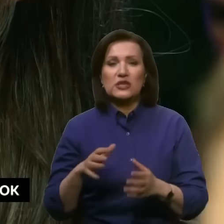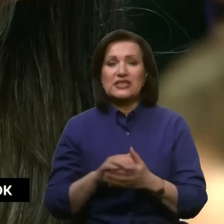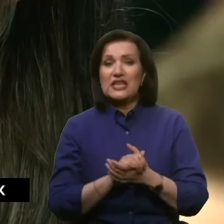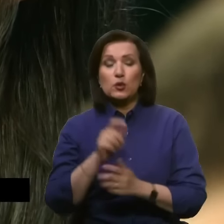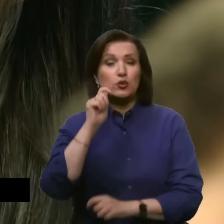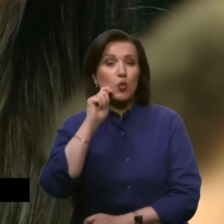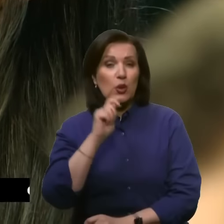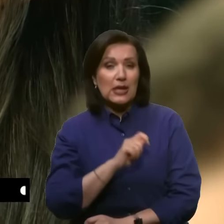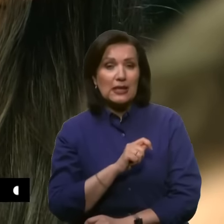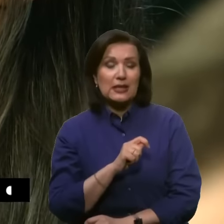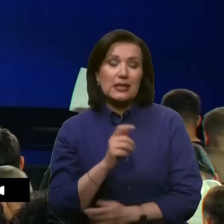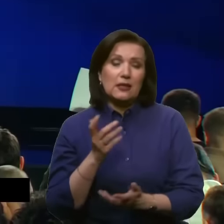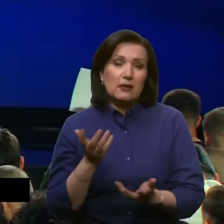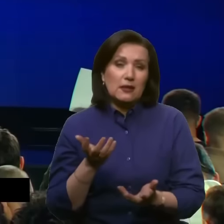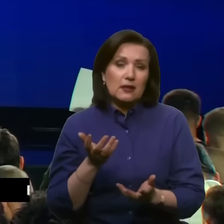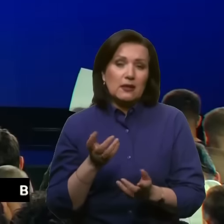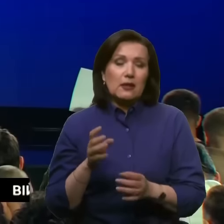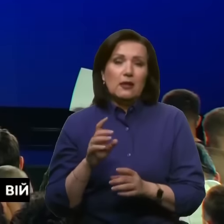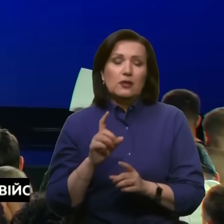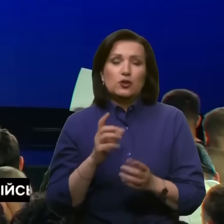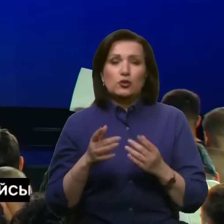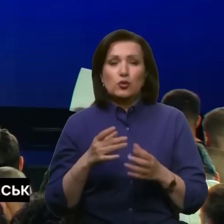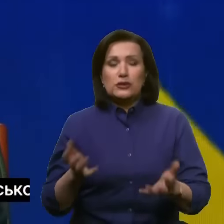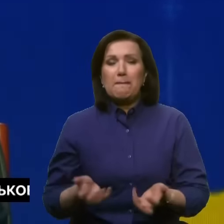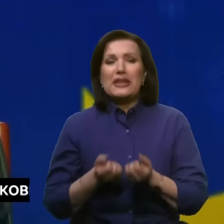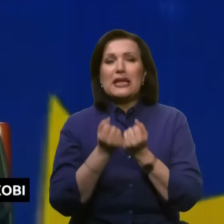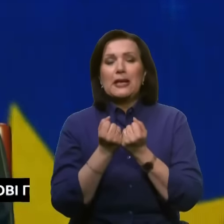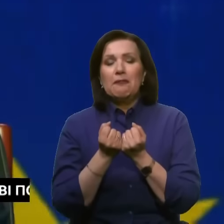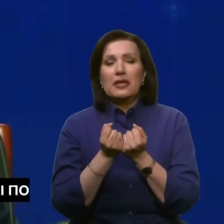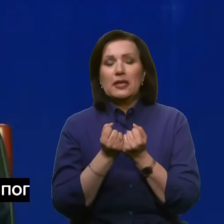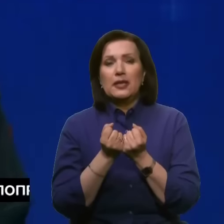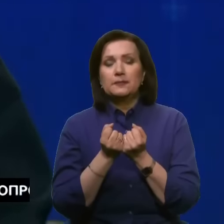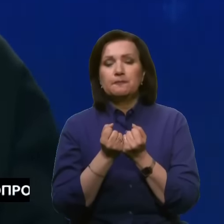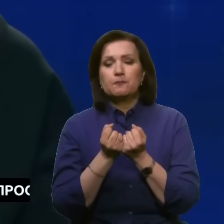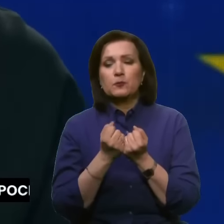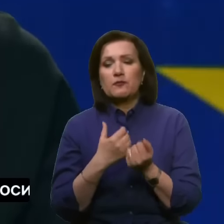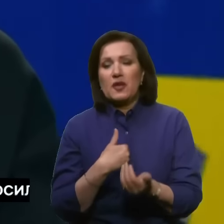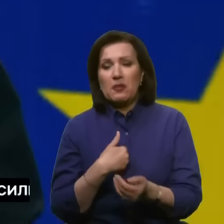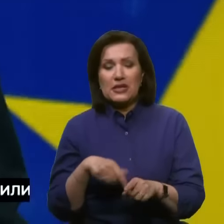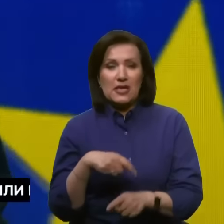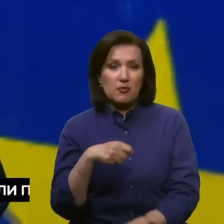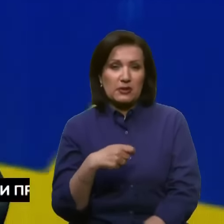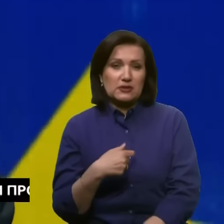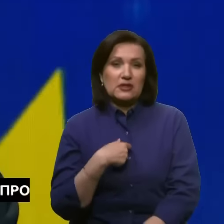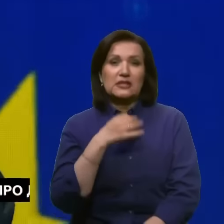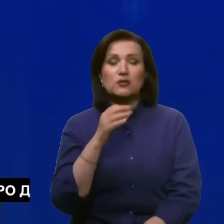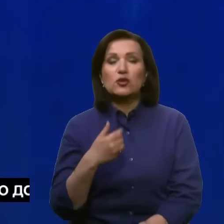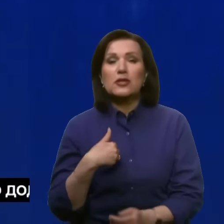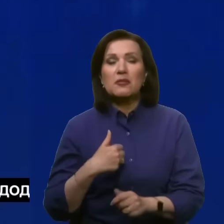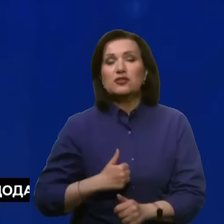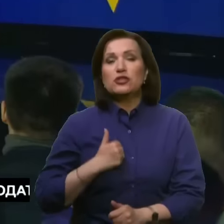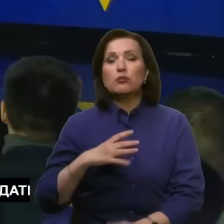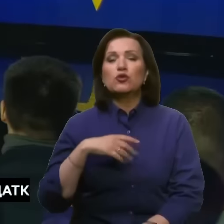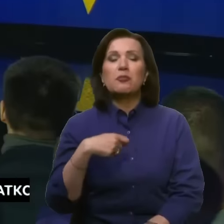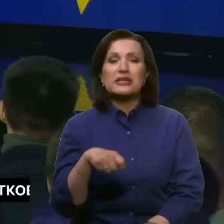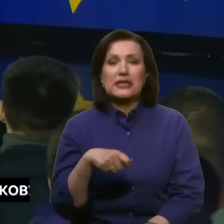єдності України, і що стосується підтримки мене як президента, я сказав, що для мене честь